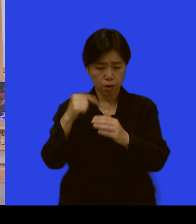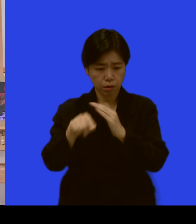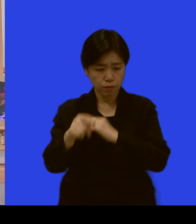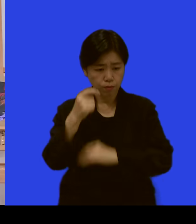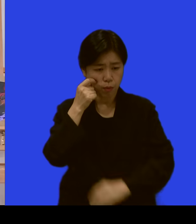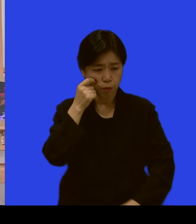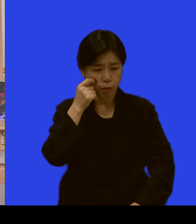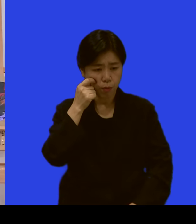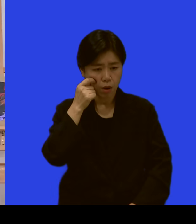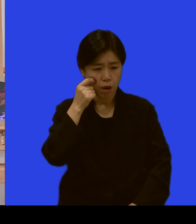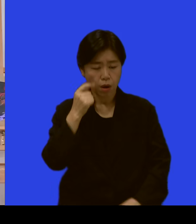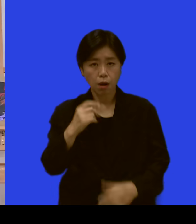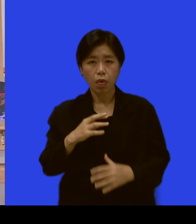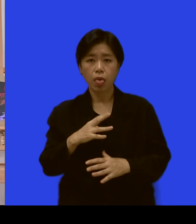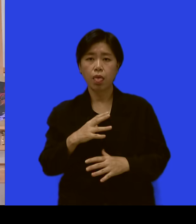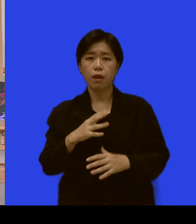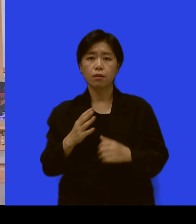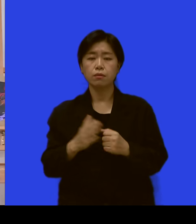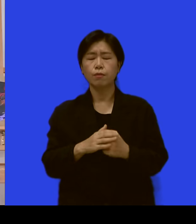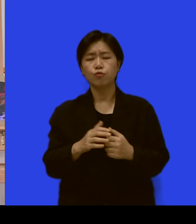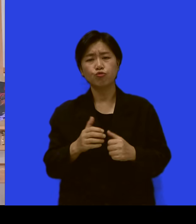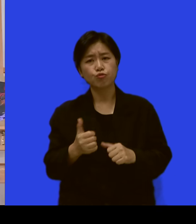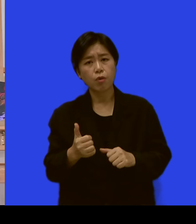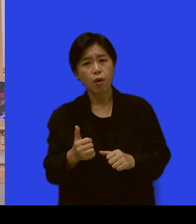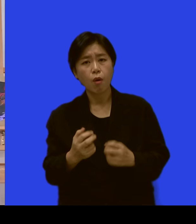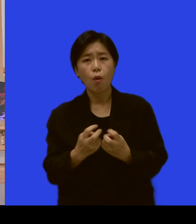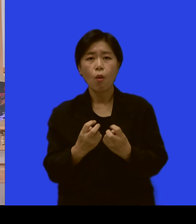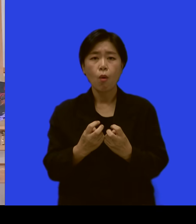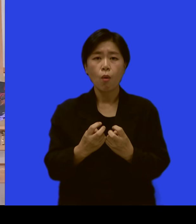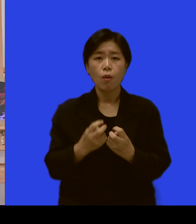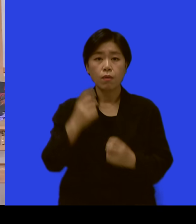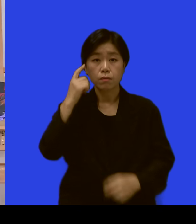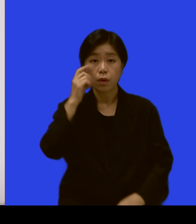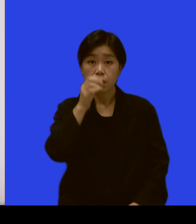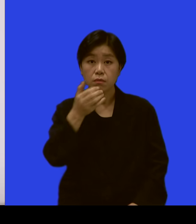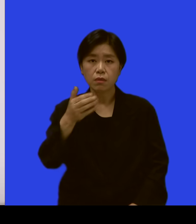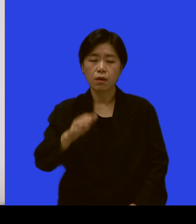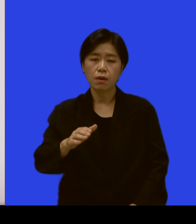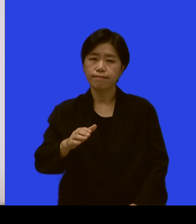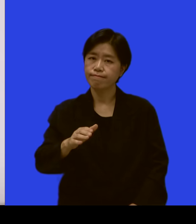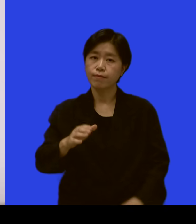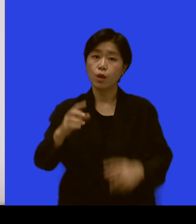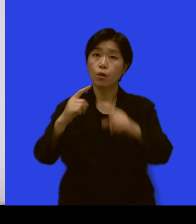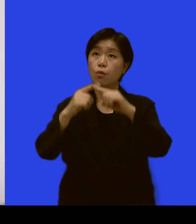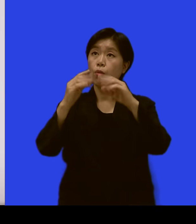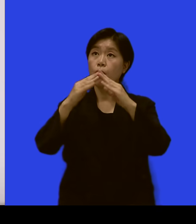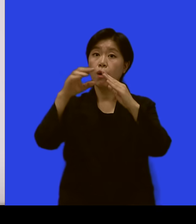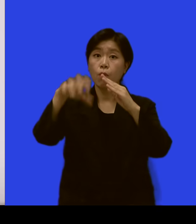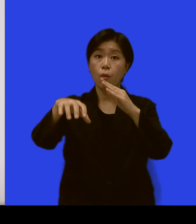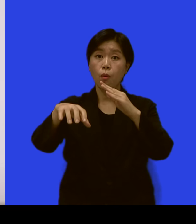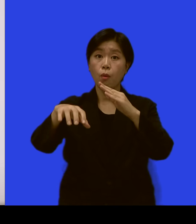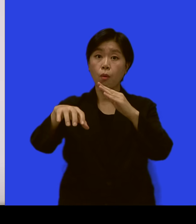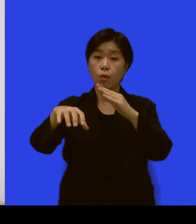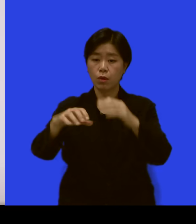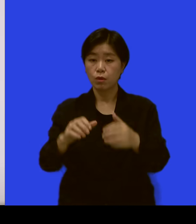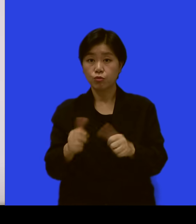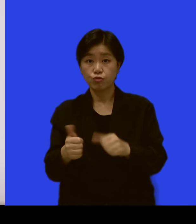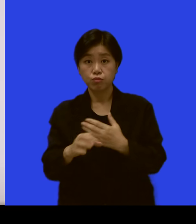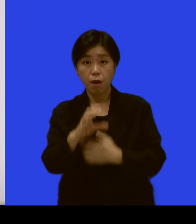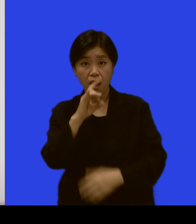끝내고 싶다라는 네. 생각이 들었지만 또 아버님이 목사님이시잖아요. 예. 그러니까 교회에서 그렇게 하면 교회에 얼마나 안 좋은 소문이